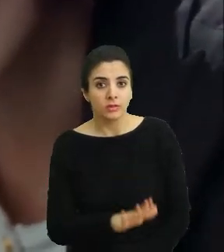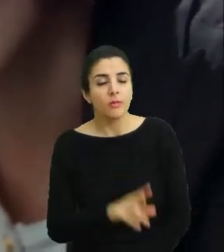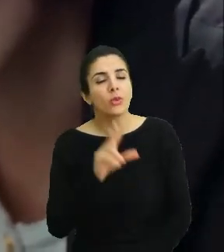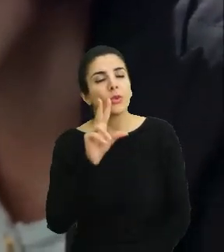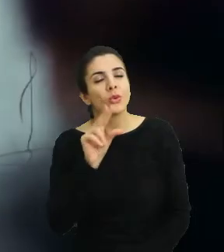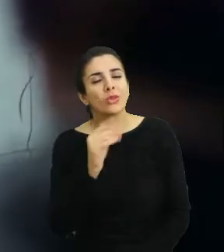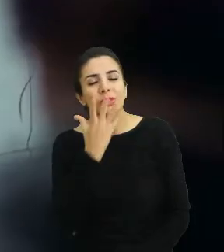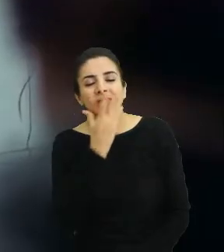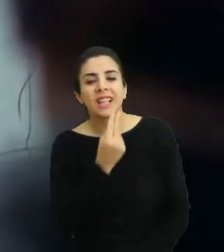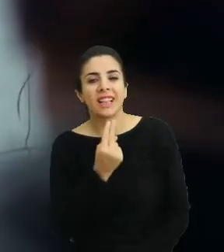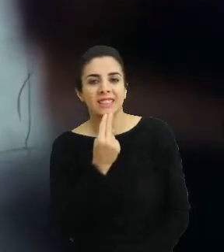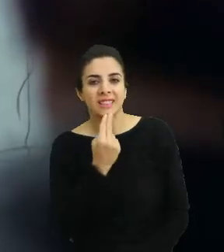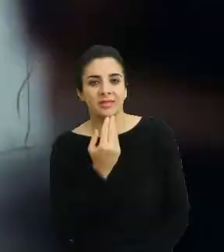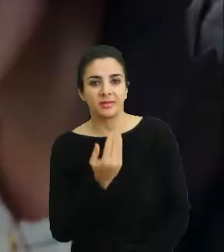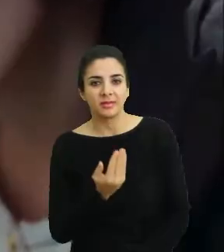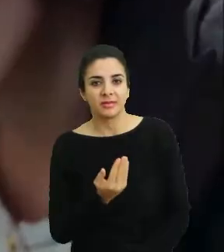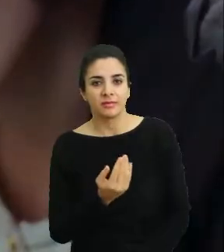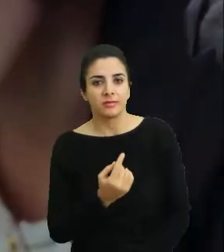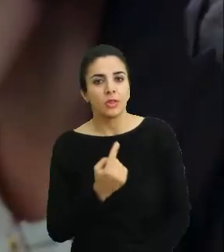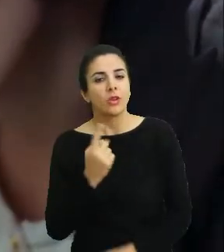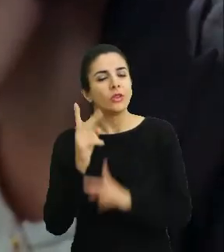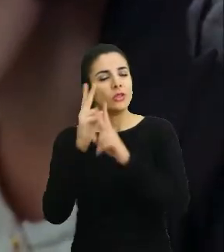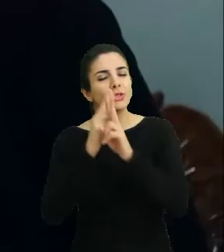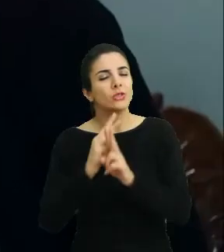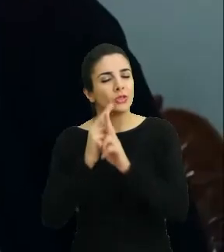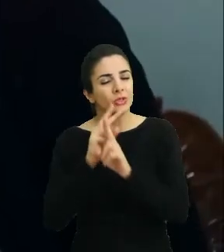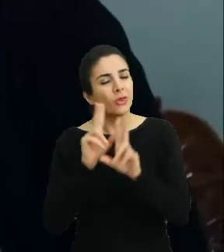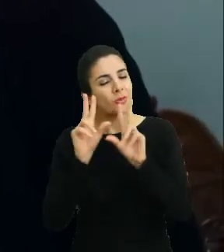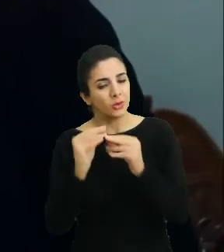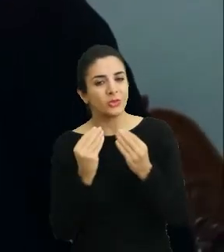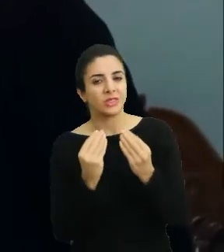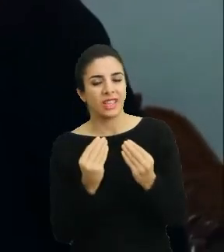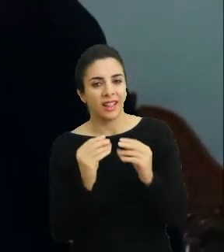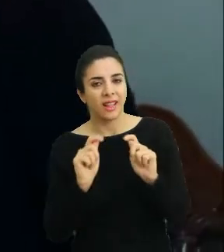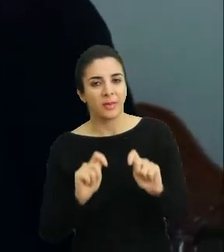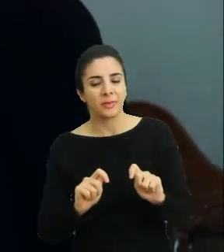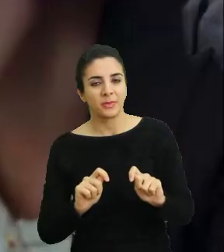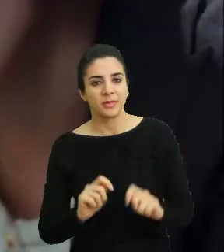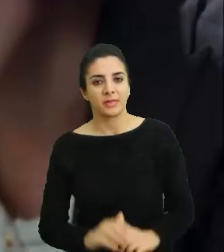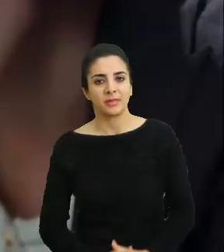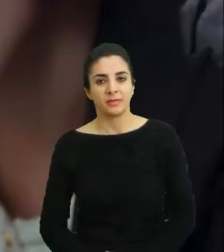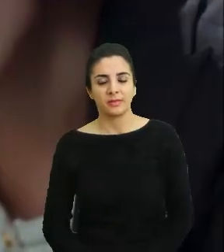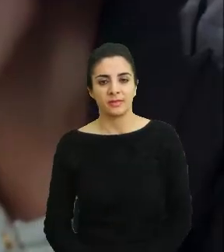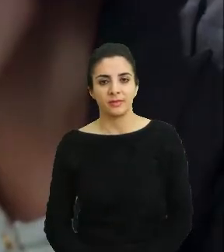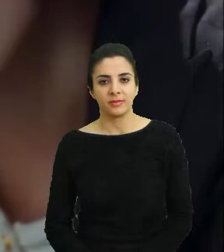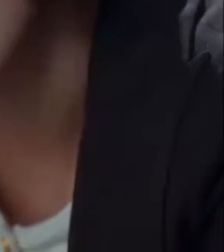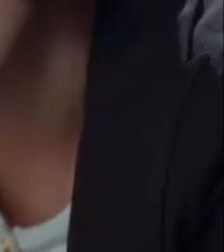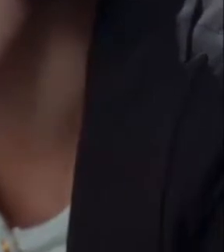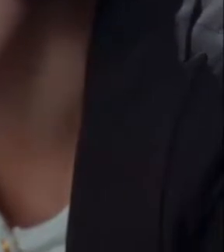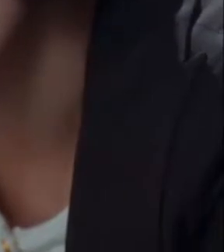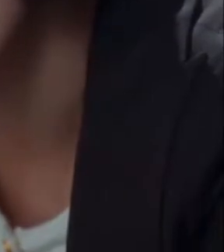Cevat. Uyu güzel kızım. Düşlerinde güzel uyu. Zehra